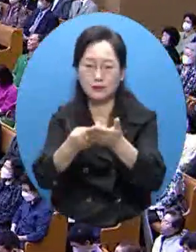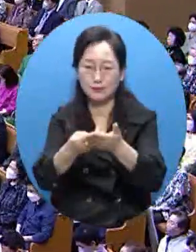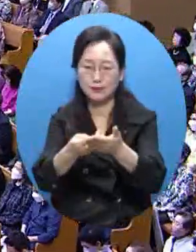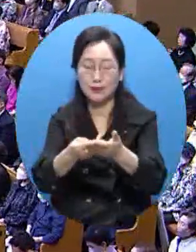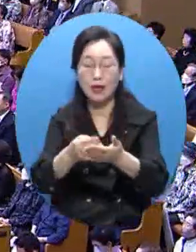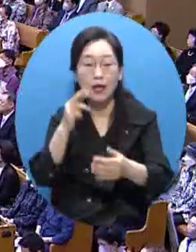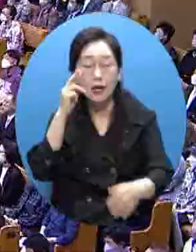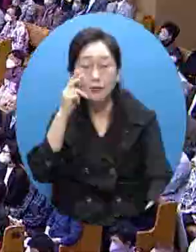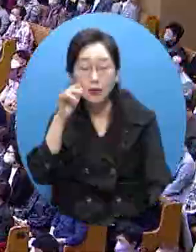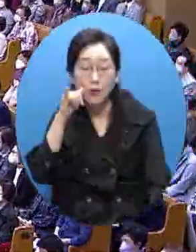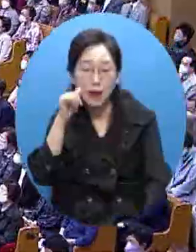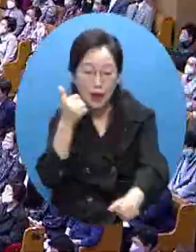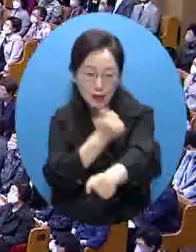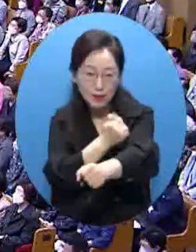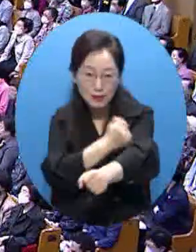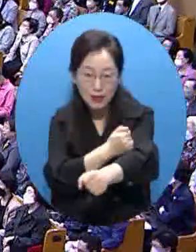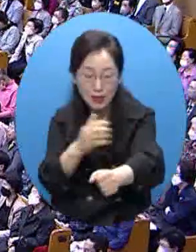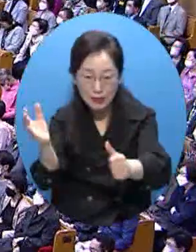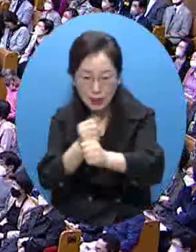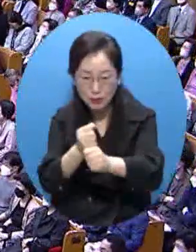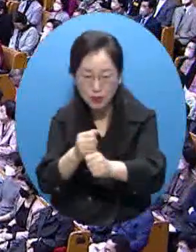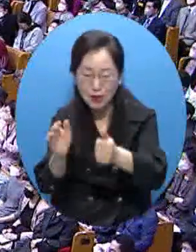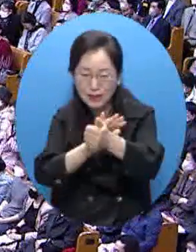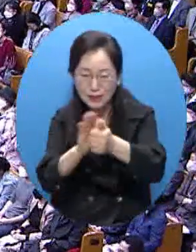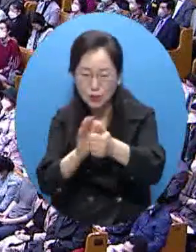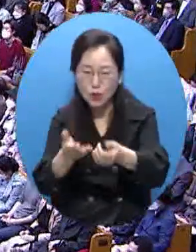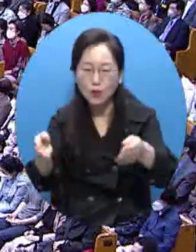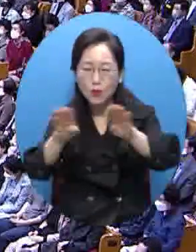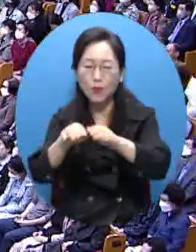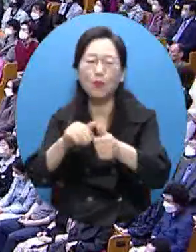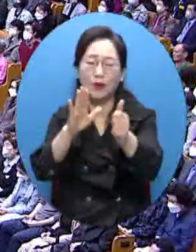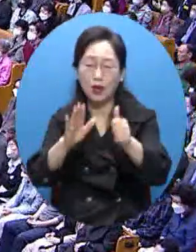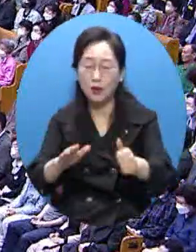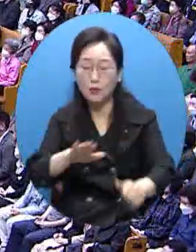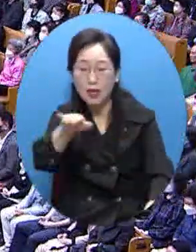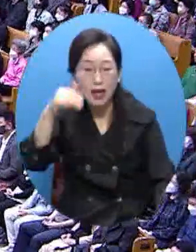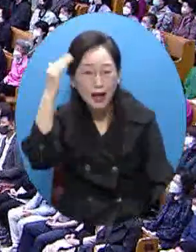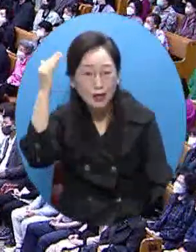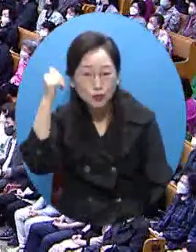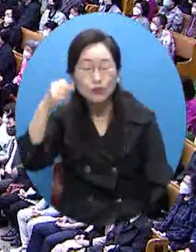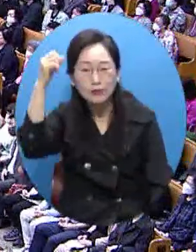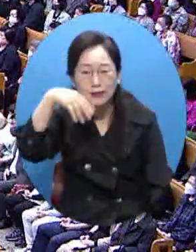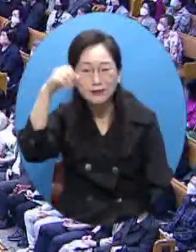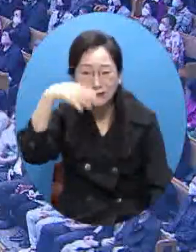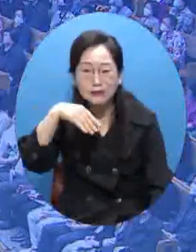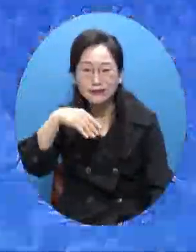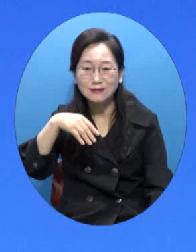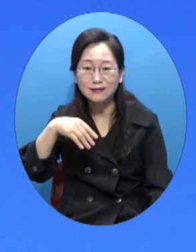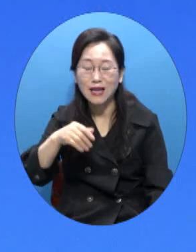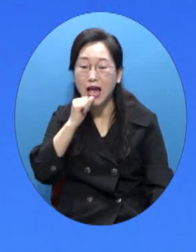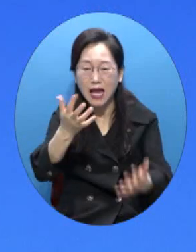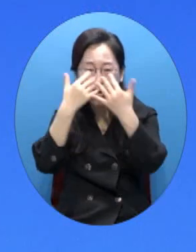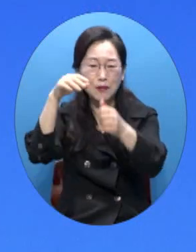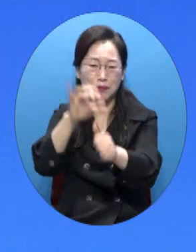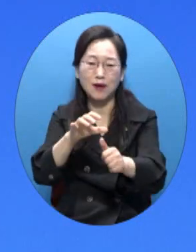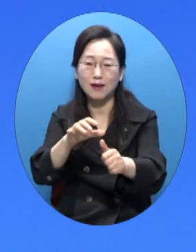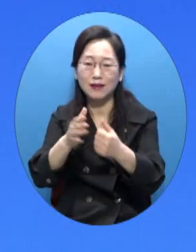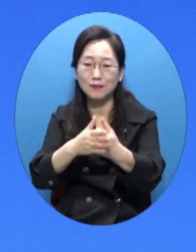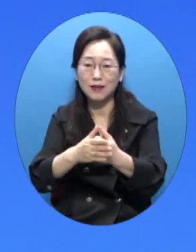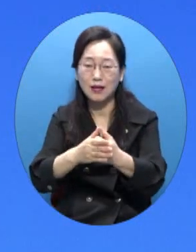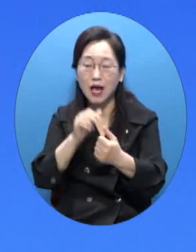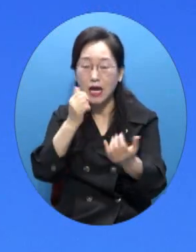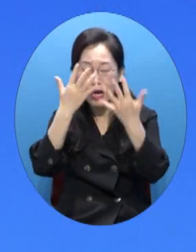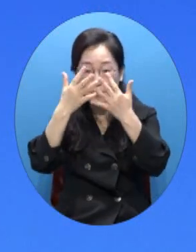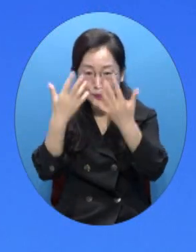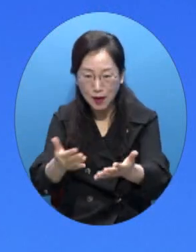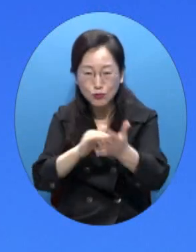미국은 마약 환자를 붙잡으면 먼저 마약 치료시설에 보냅니다. 우리나라는 그냥 무조건 되고 다시 감옥에 집어넣으니까 감옥에